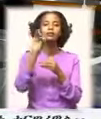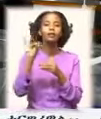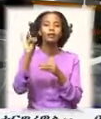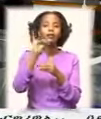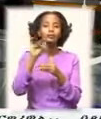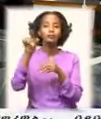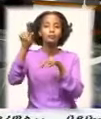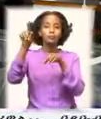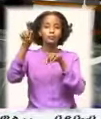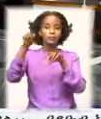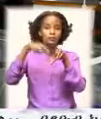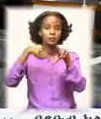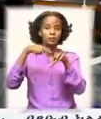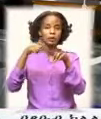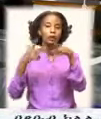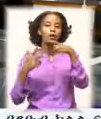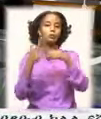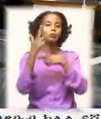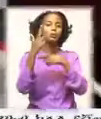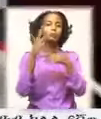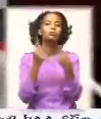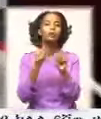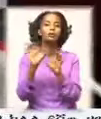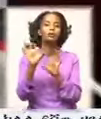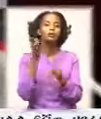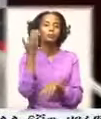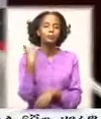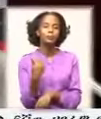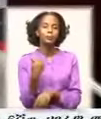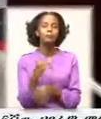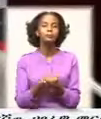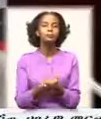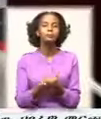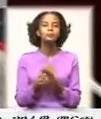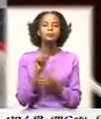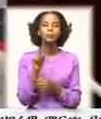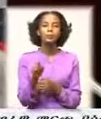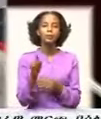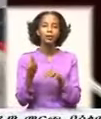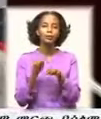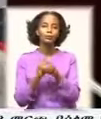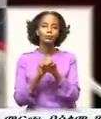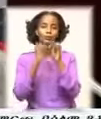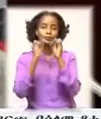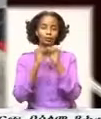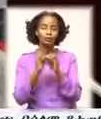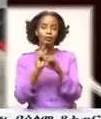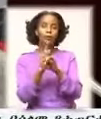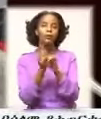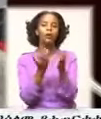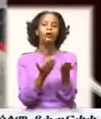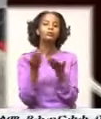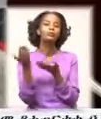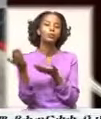መስመሮችን ለመቁረጥ ሙከራ ተደርጓል። ይሄ ተቋሙ ለጸጥታ ተቋሙ